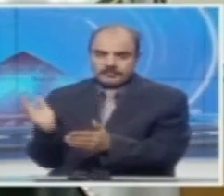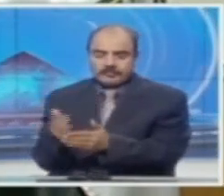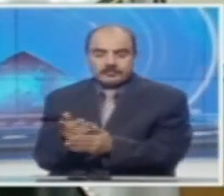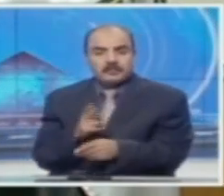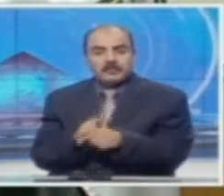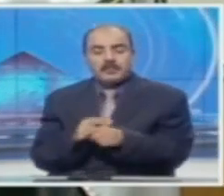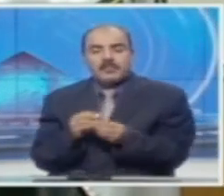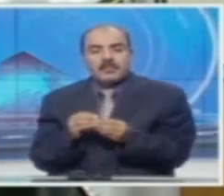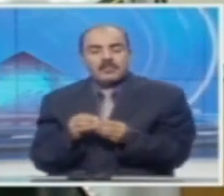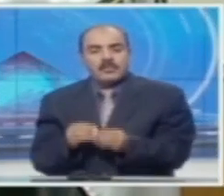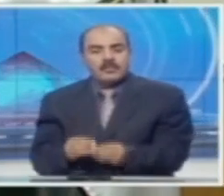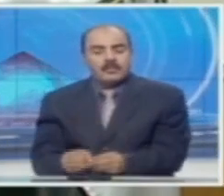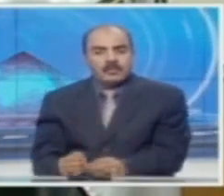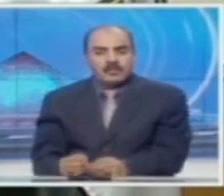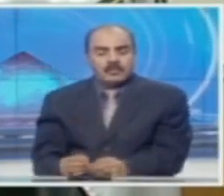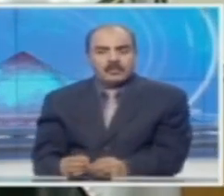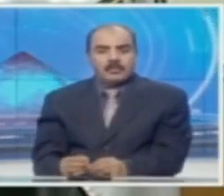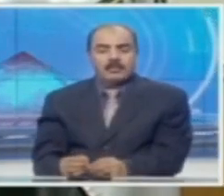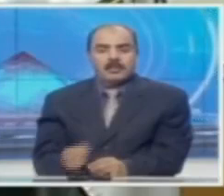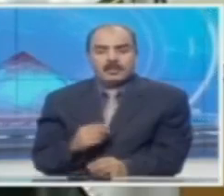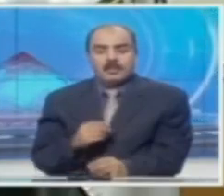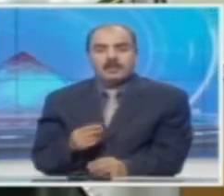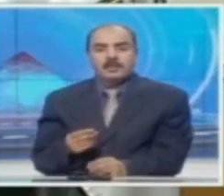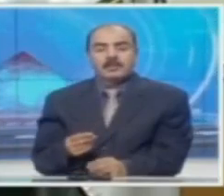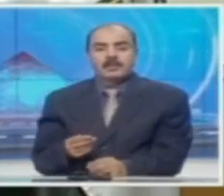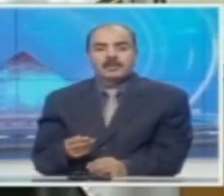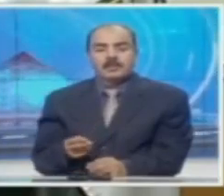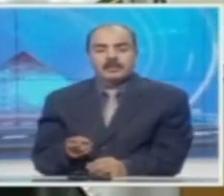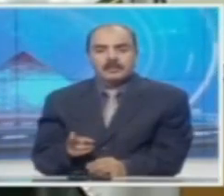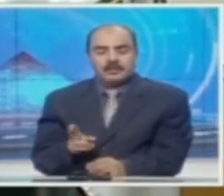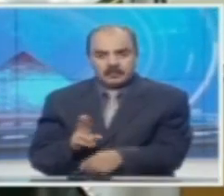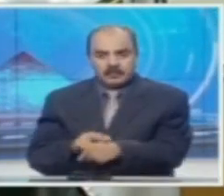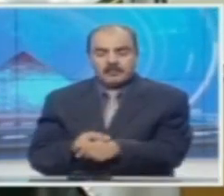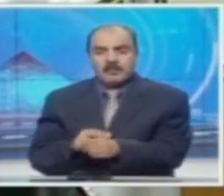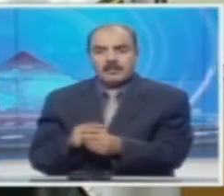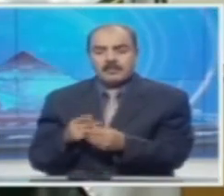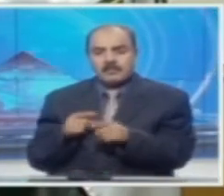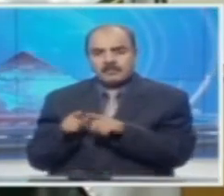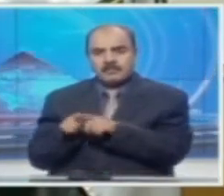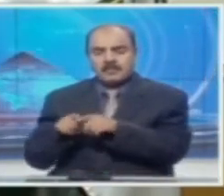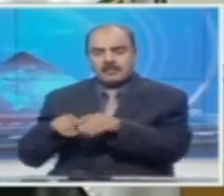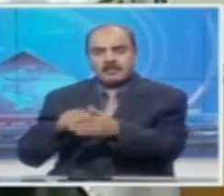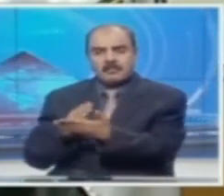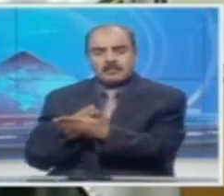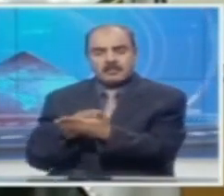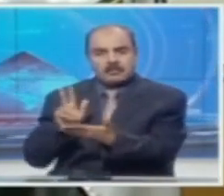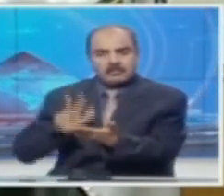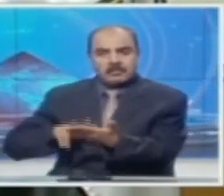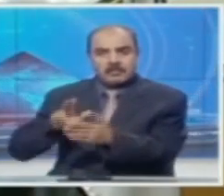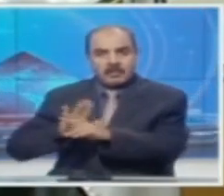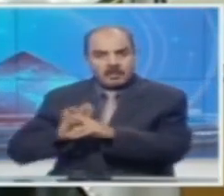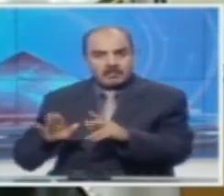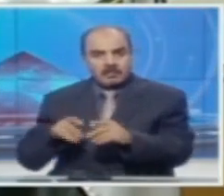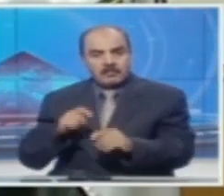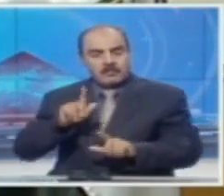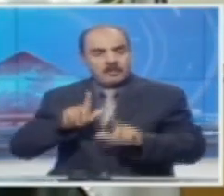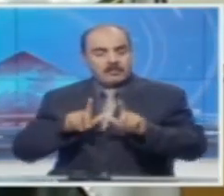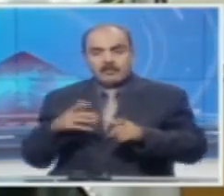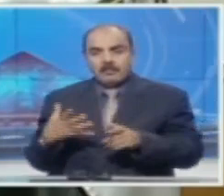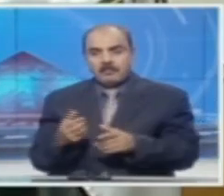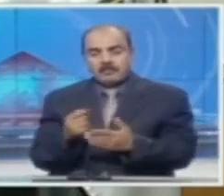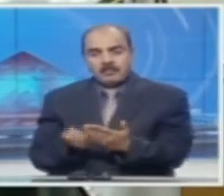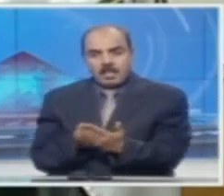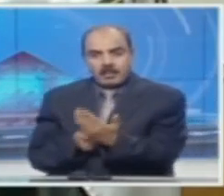على المباني الخاصة بالترفيق مدى تمت الموافقة أيضا بين صاحب